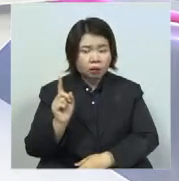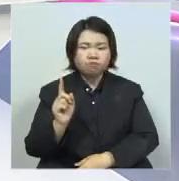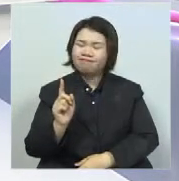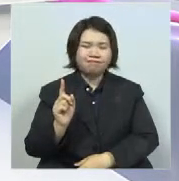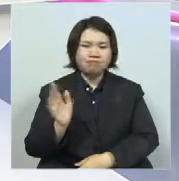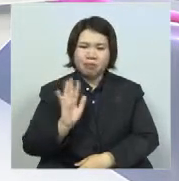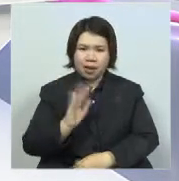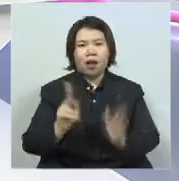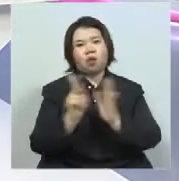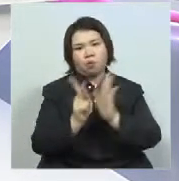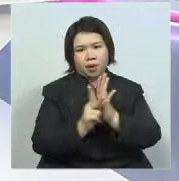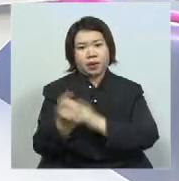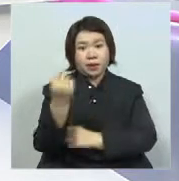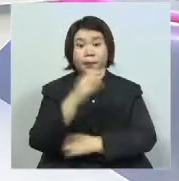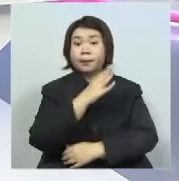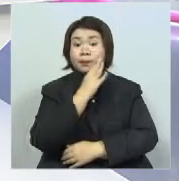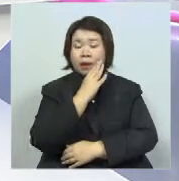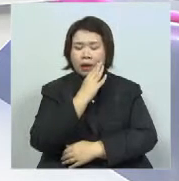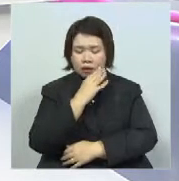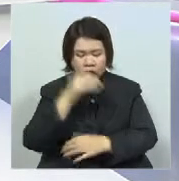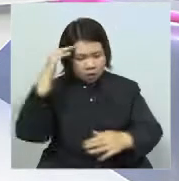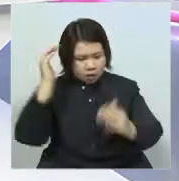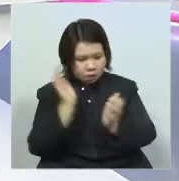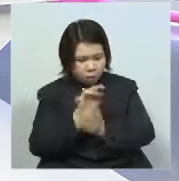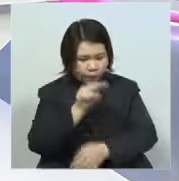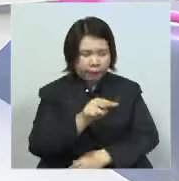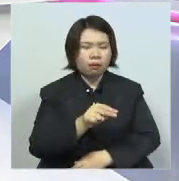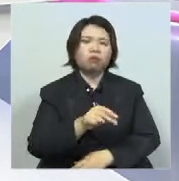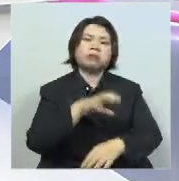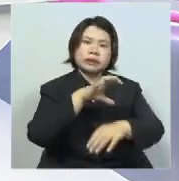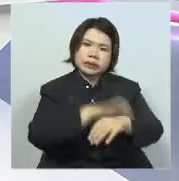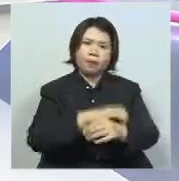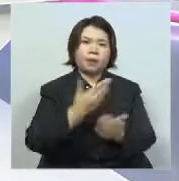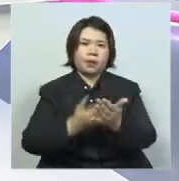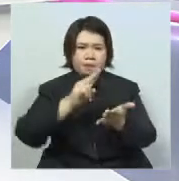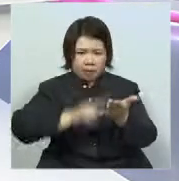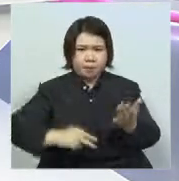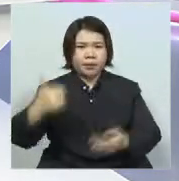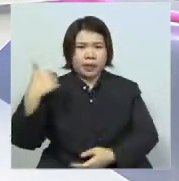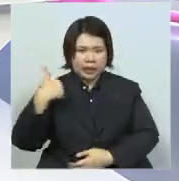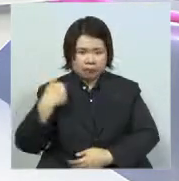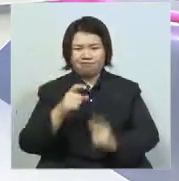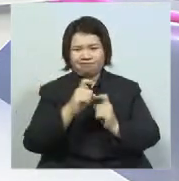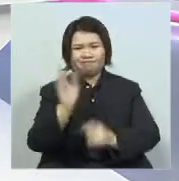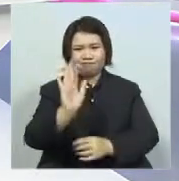างนี้แต่ว่ากฎหมายเข้มนะคะถ้าเจ้าหน้าที่ลงไปตรวจเจอนี่มีโทษทั้งจำและปรับนะคะ อย่าเสี่ยงดีกว่านะครับ